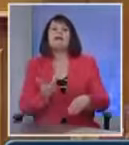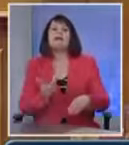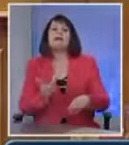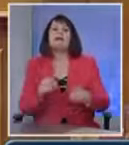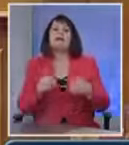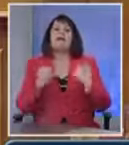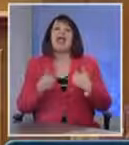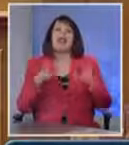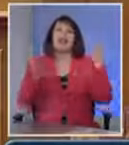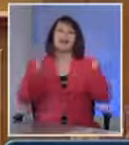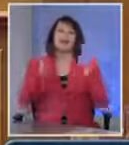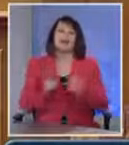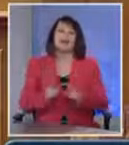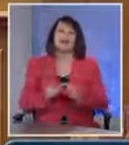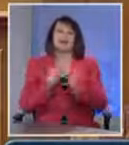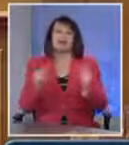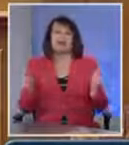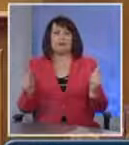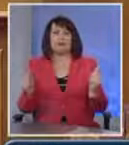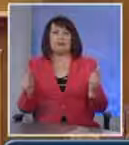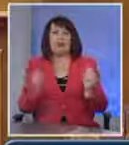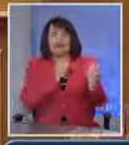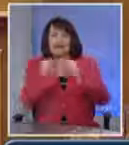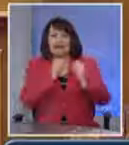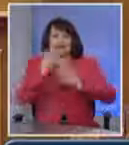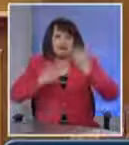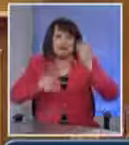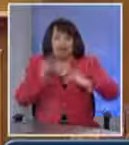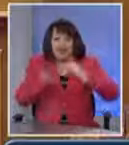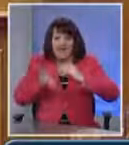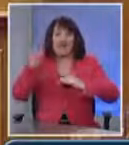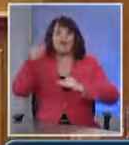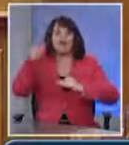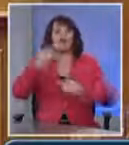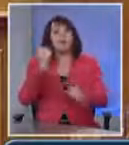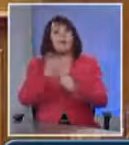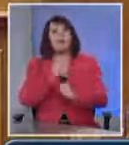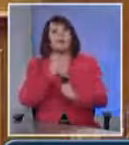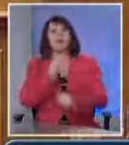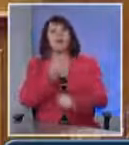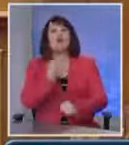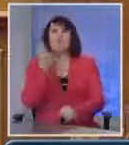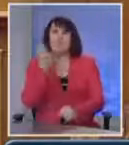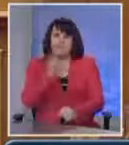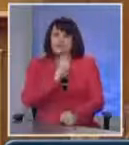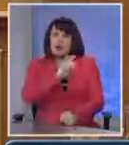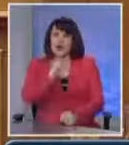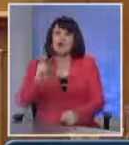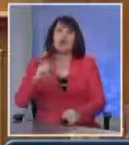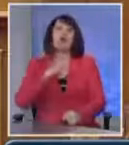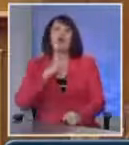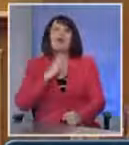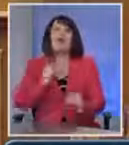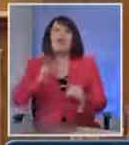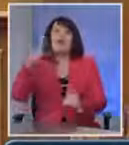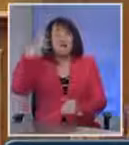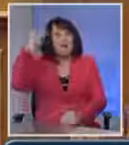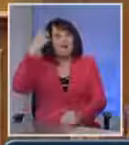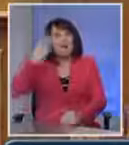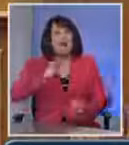γενιά. Όλους αυτούς που έφυγαν τα χρόνια της κρίσης στο εξωτερικό. Θα επιμείνω, 500.000 άνθρωποι,